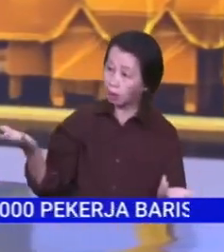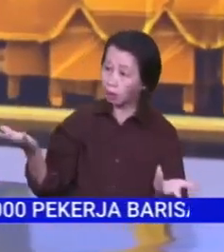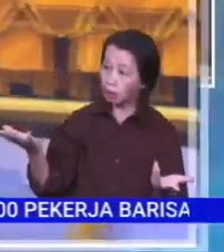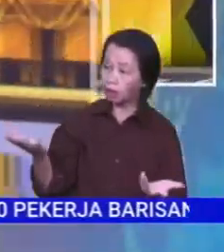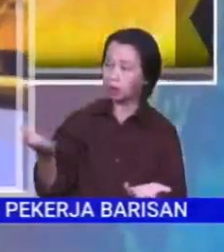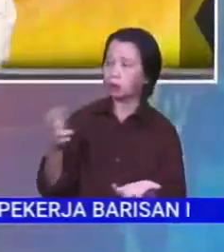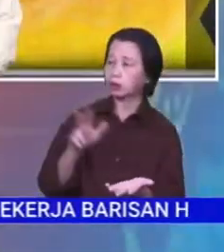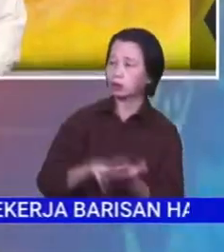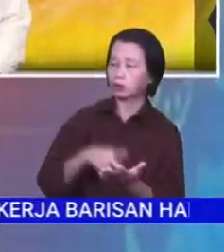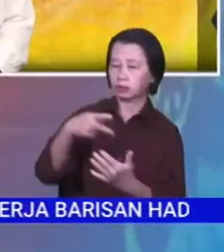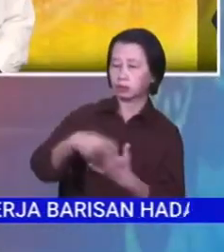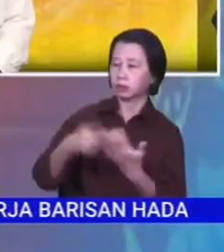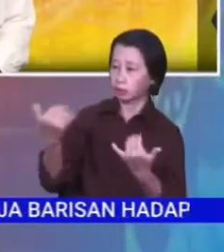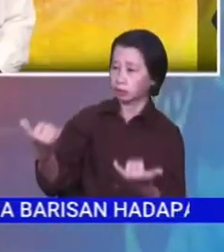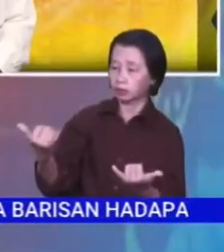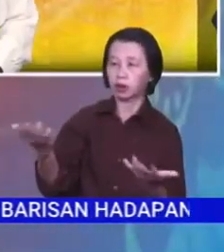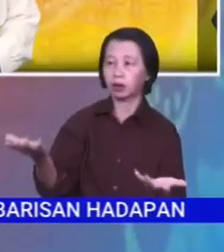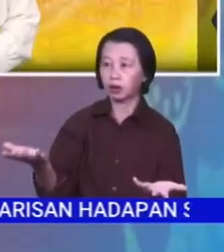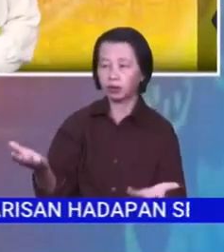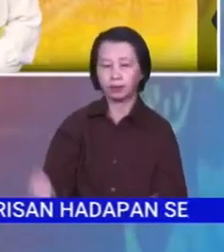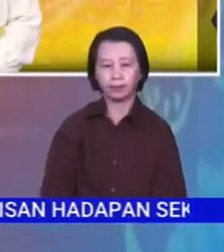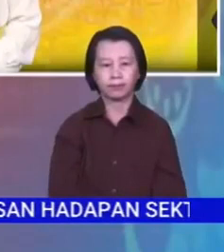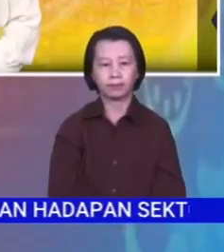status program itu setakat ini?